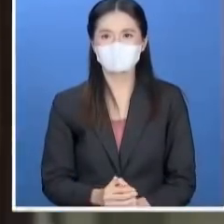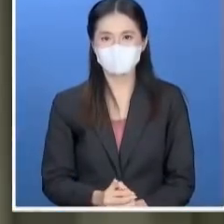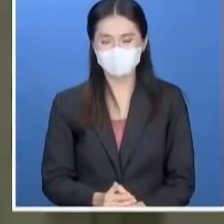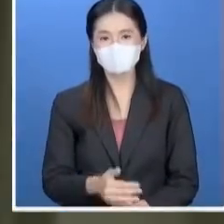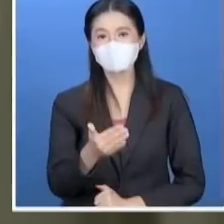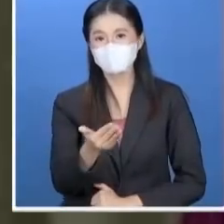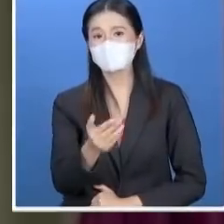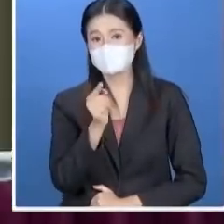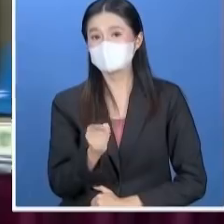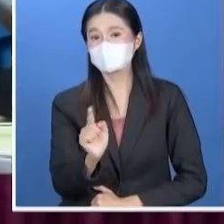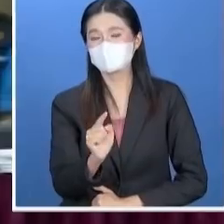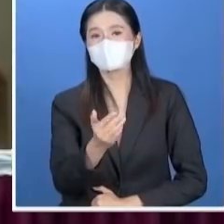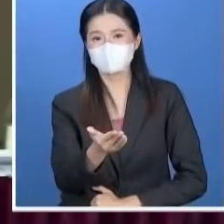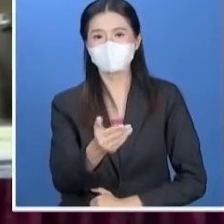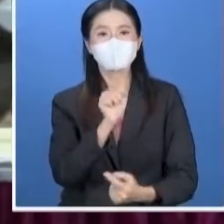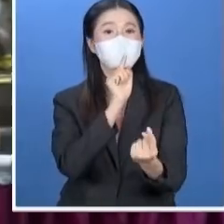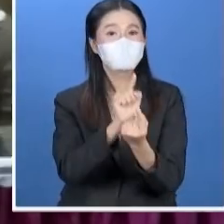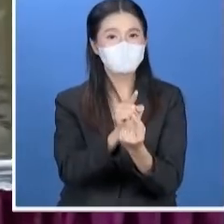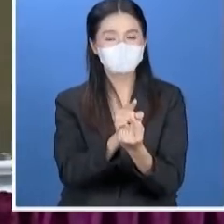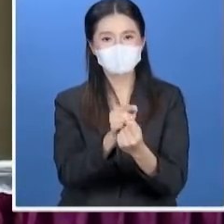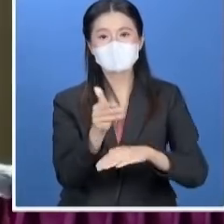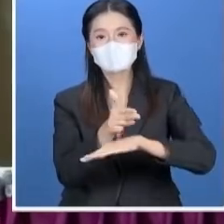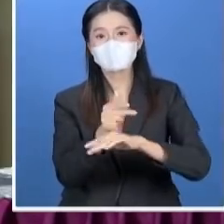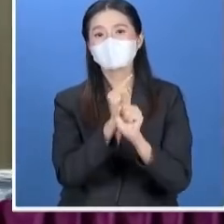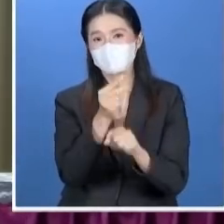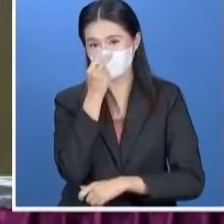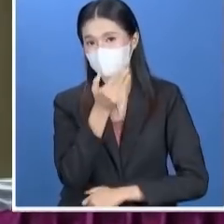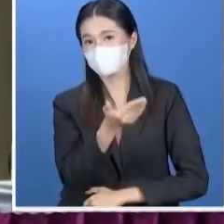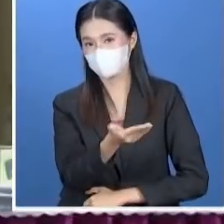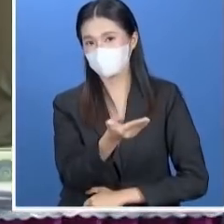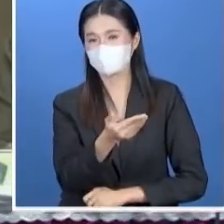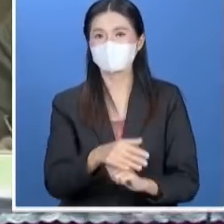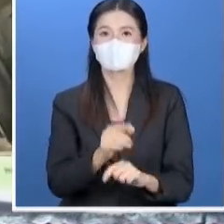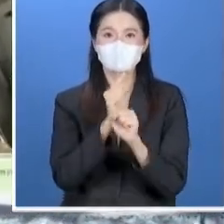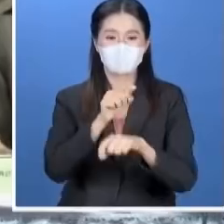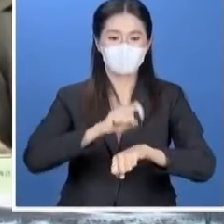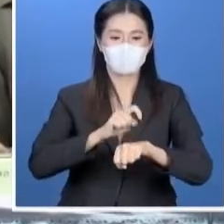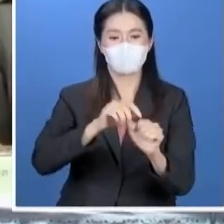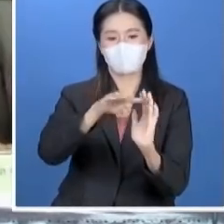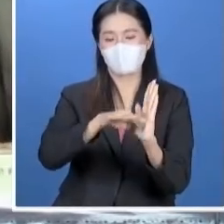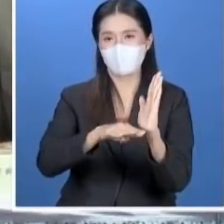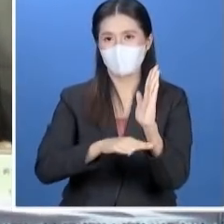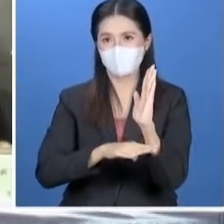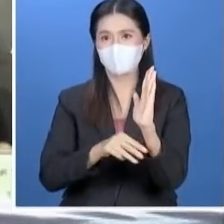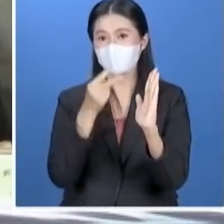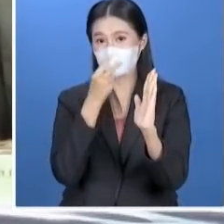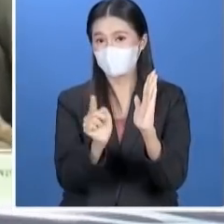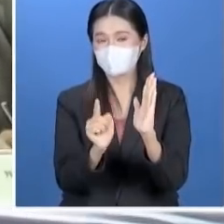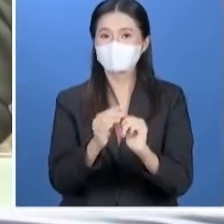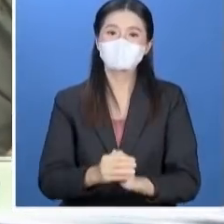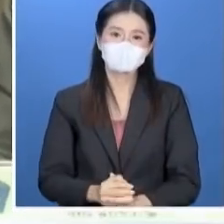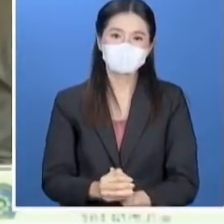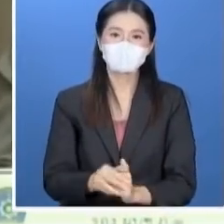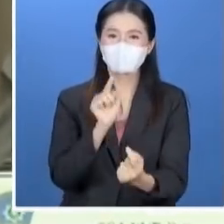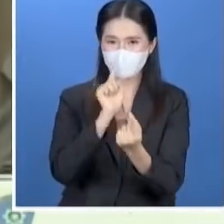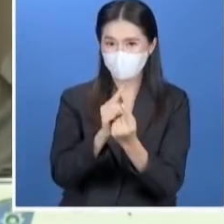ก็จริงๆคือนะครับเหตุการณ์ที่เกิดขึ้นนะครับตามที่ได้มีการนำเสนอคือเรื่องต่างไทม์ไลน์แล้วนะครับซึ่งก็ปร